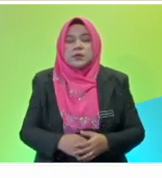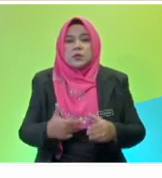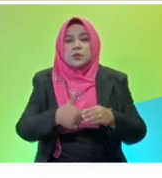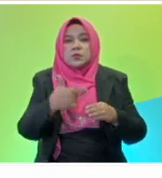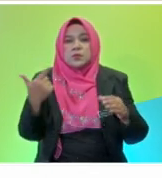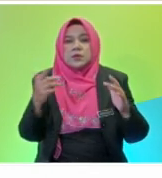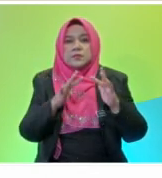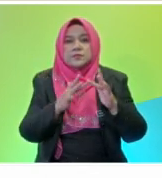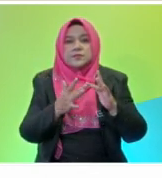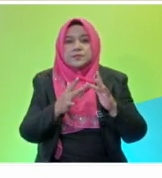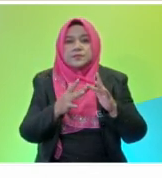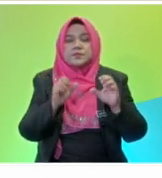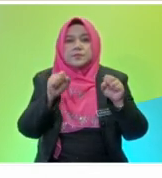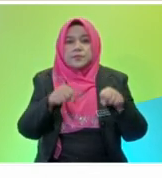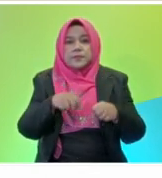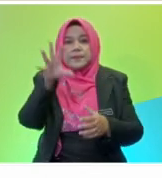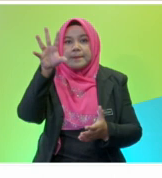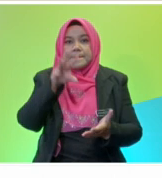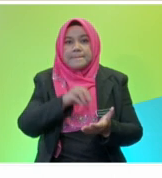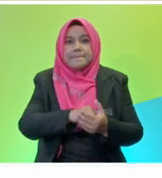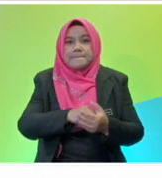ya ini kita boleh download